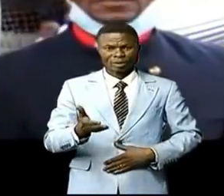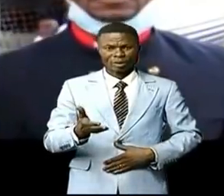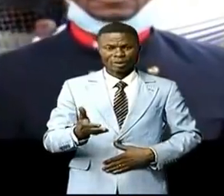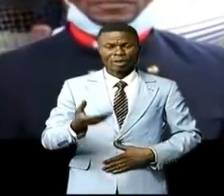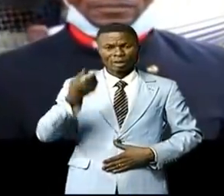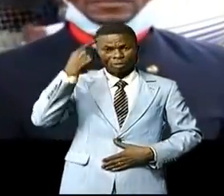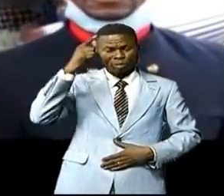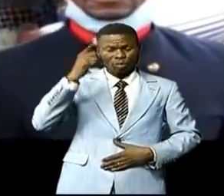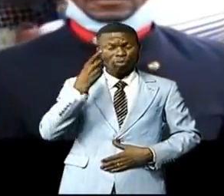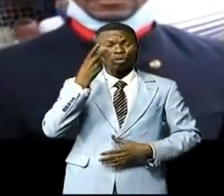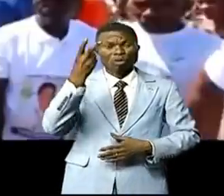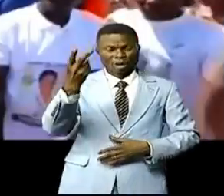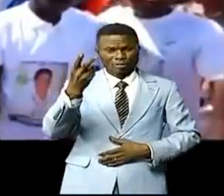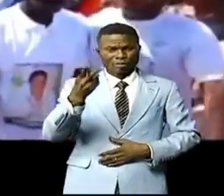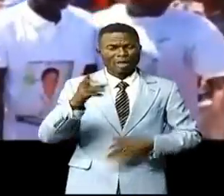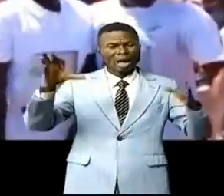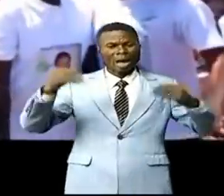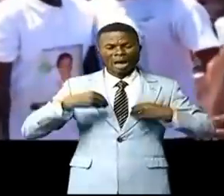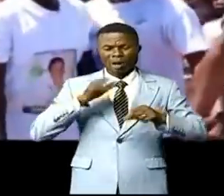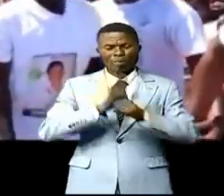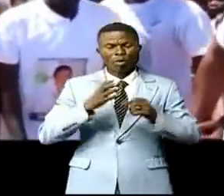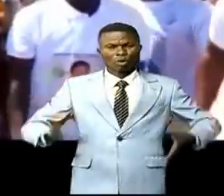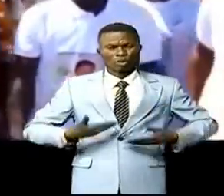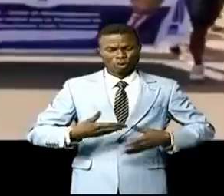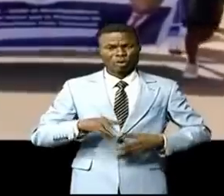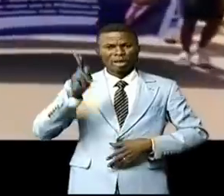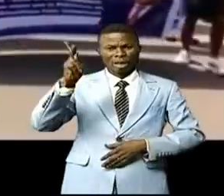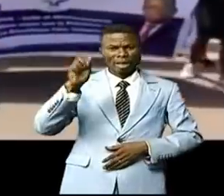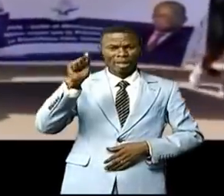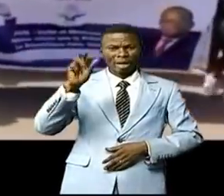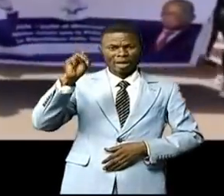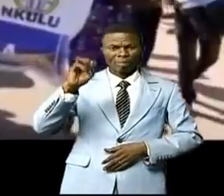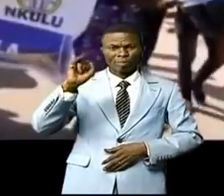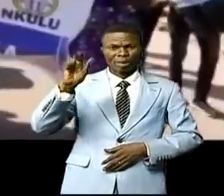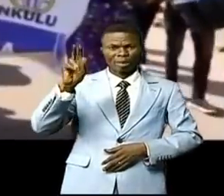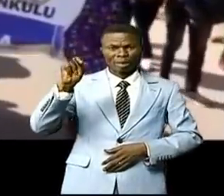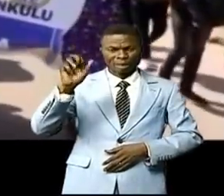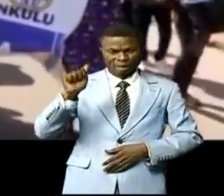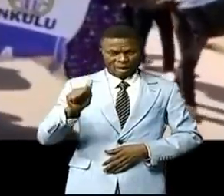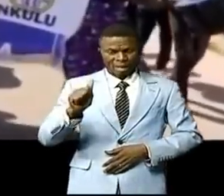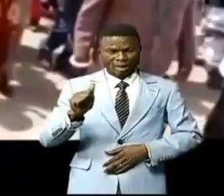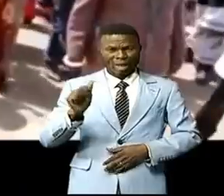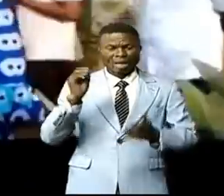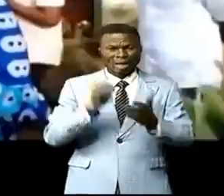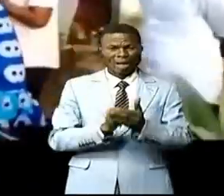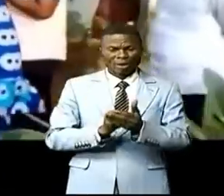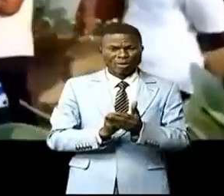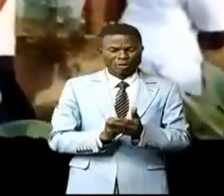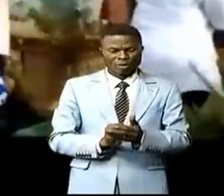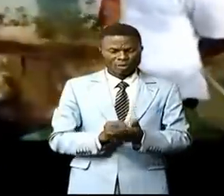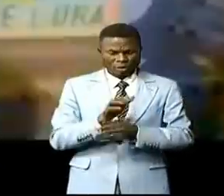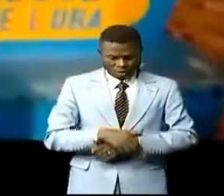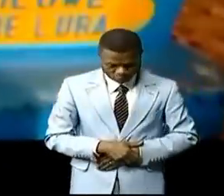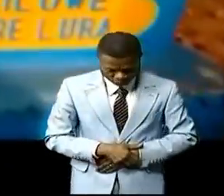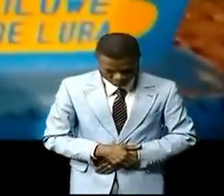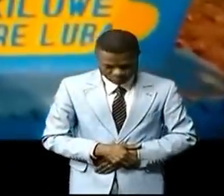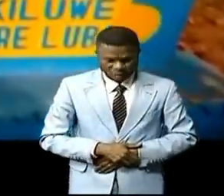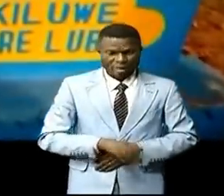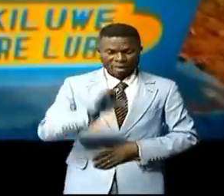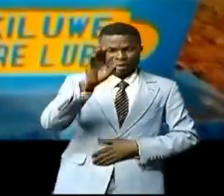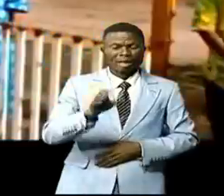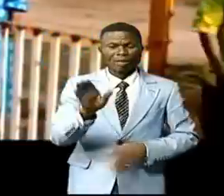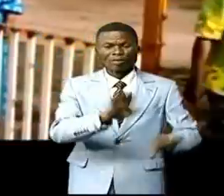dont la vision est accueillie avec joie à Kamina. Elle va ensuite se recueillir au monument des Ilunga Mbidié